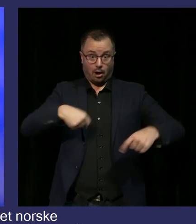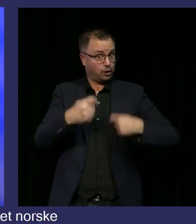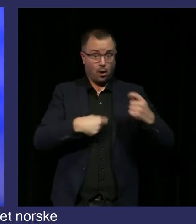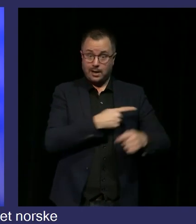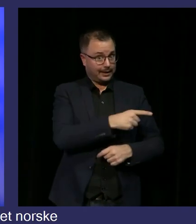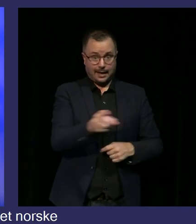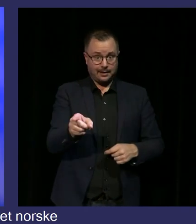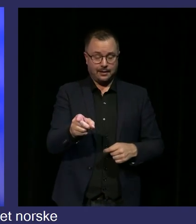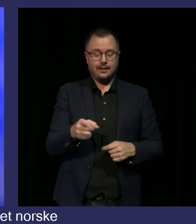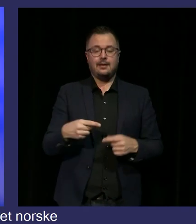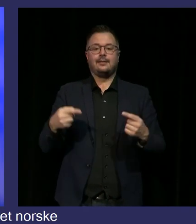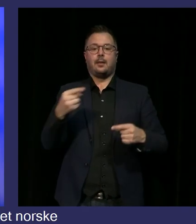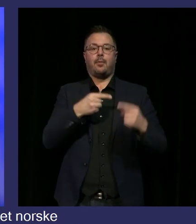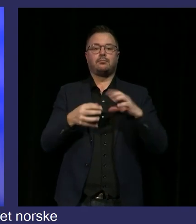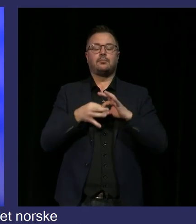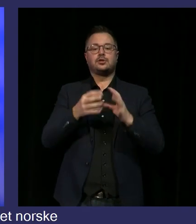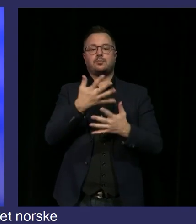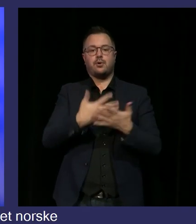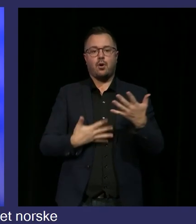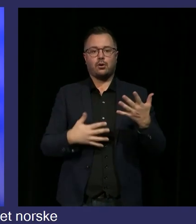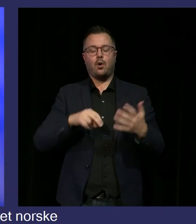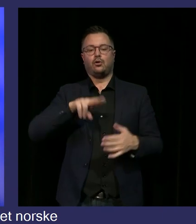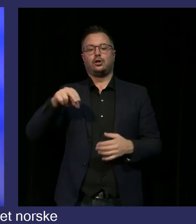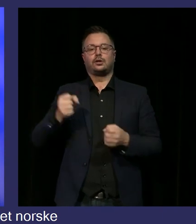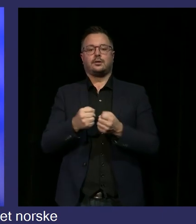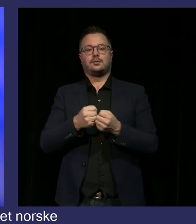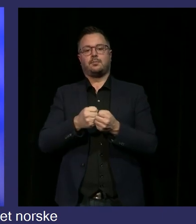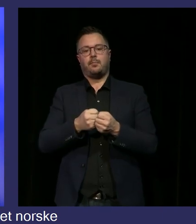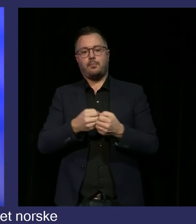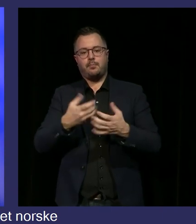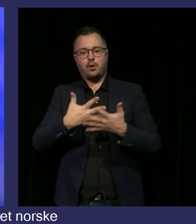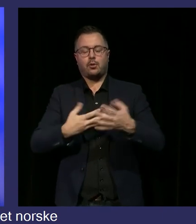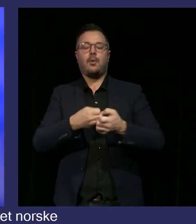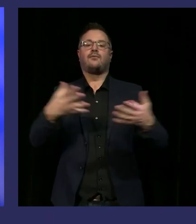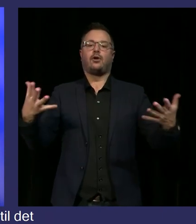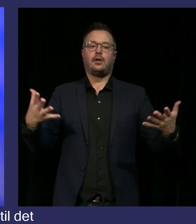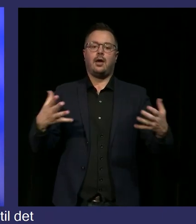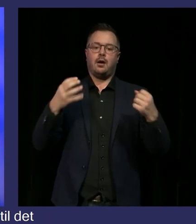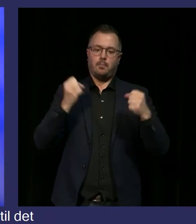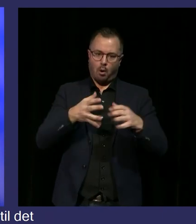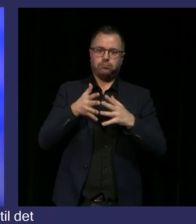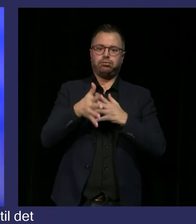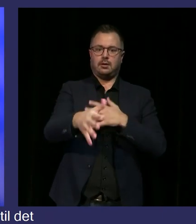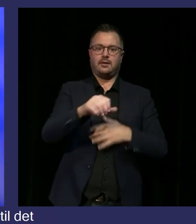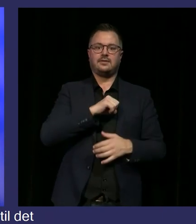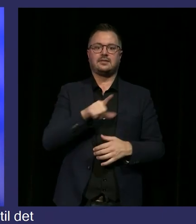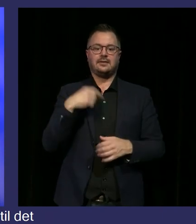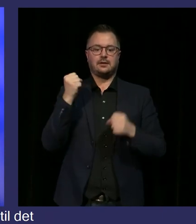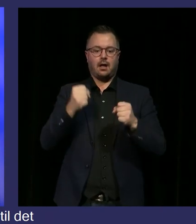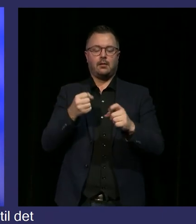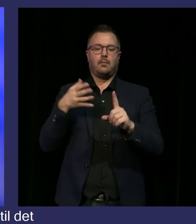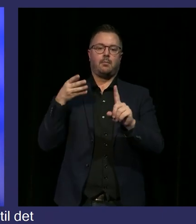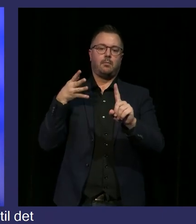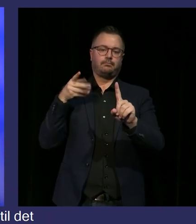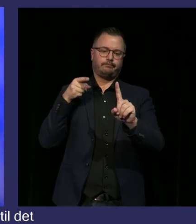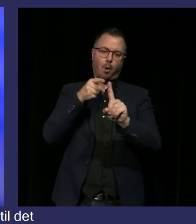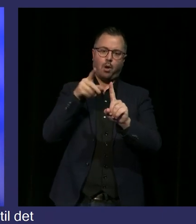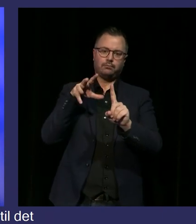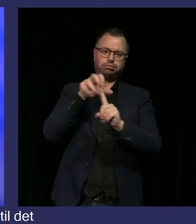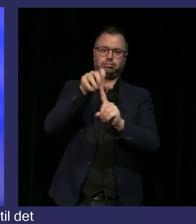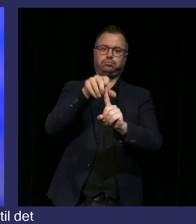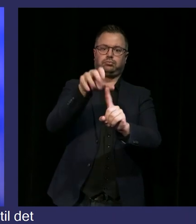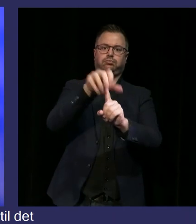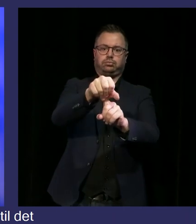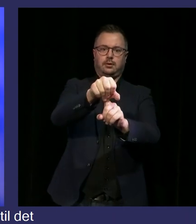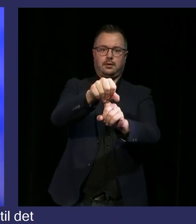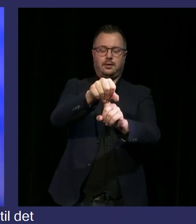Debatt om språkene våre og det norske språkmangfoldet må til for at vi skal nå målet om å sikre tilgang til eget språk og til det